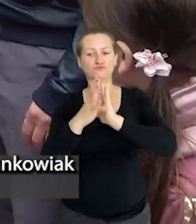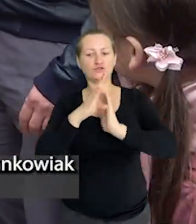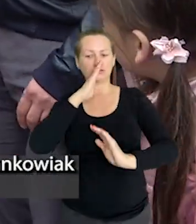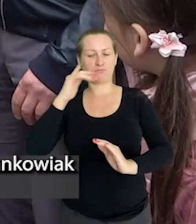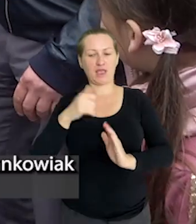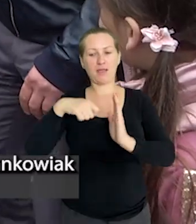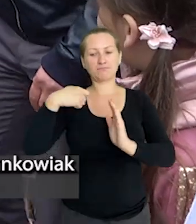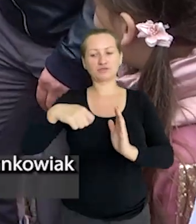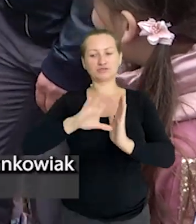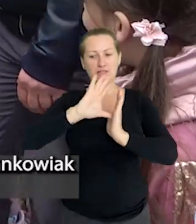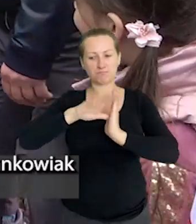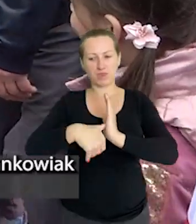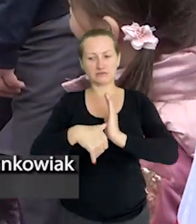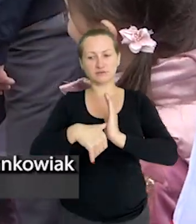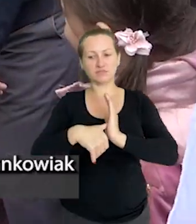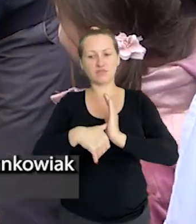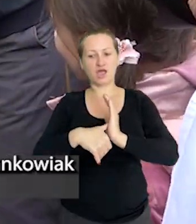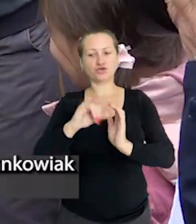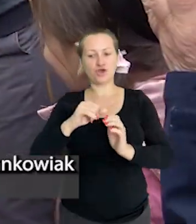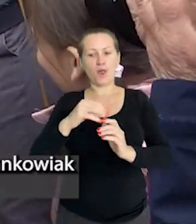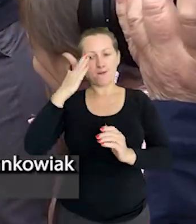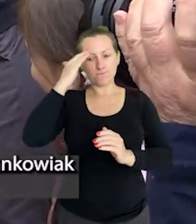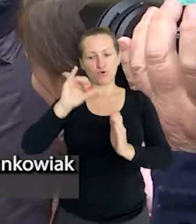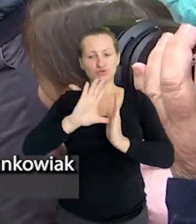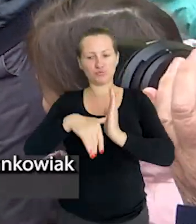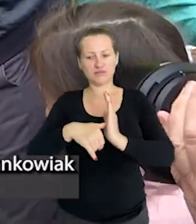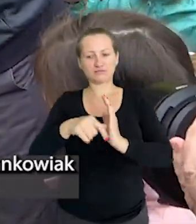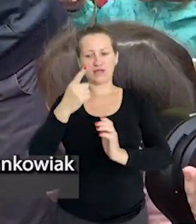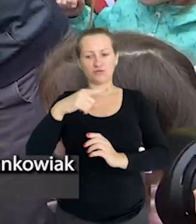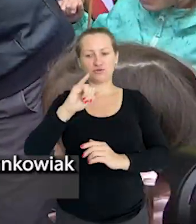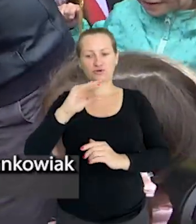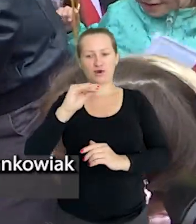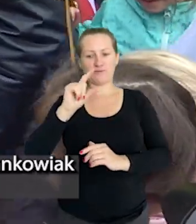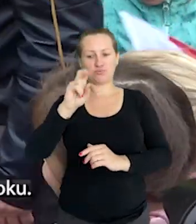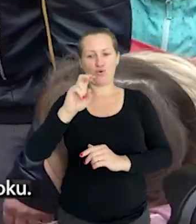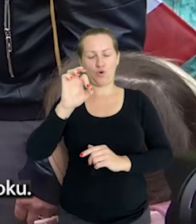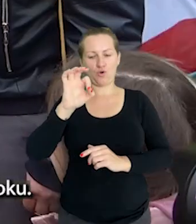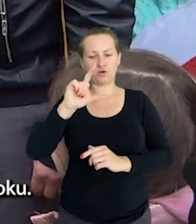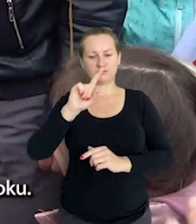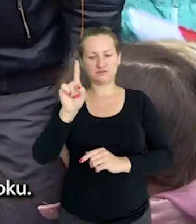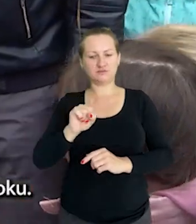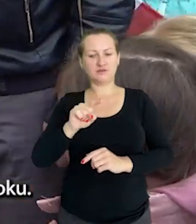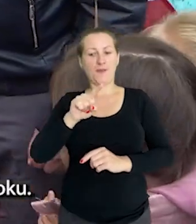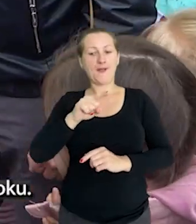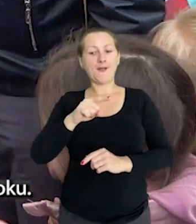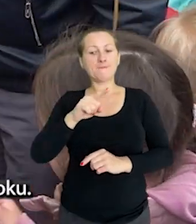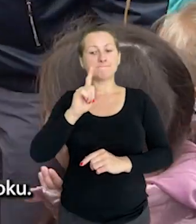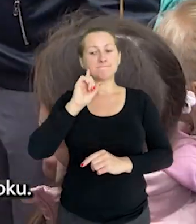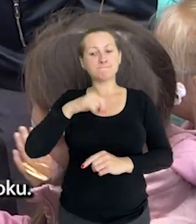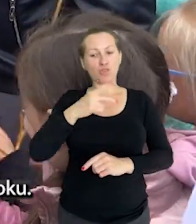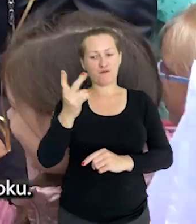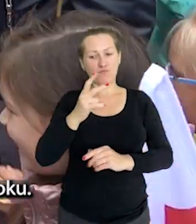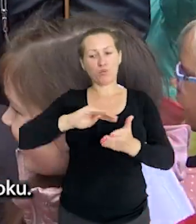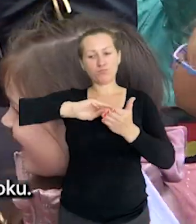maja prezydent miasta Starogard Gdański Janusz Stankowiak oraz burmistrz Diepholz Florian Marais. Panowie podpisali również akt